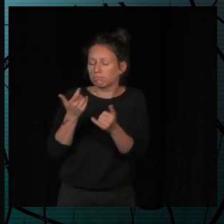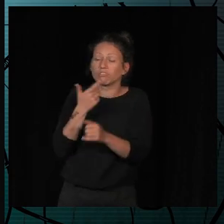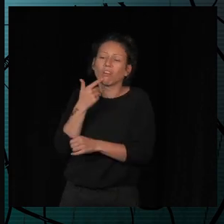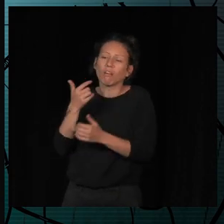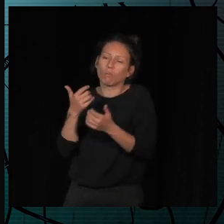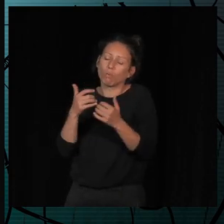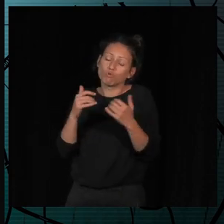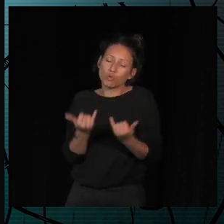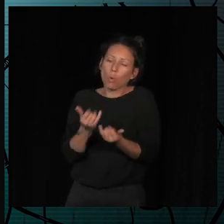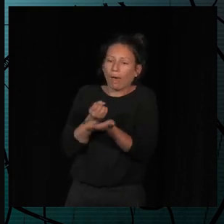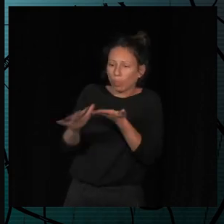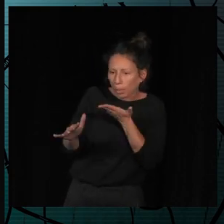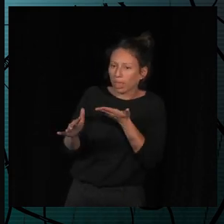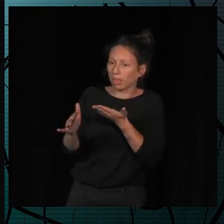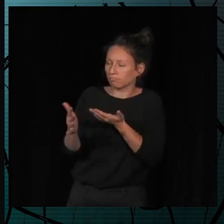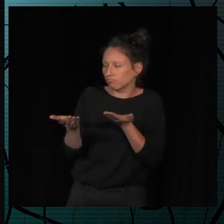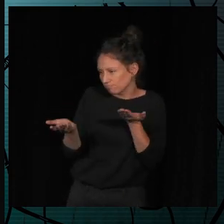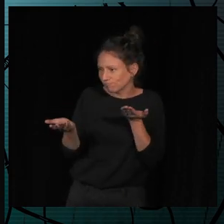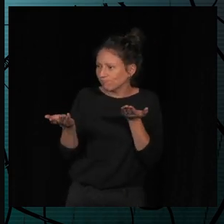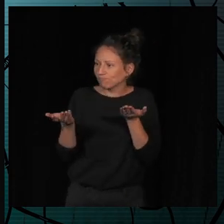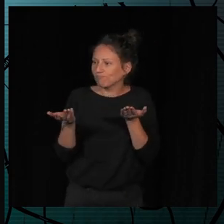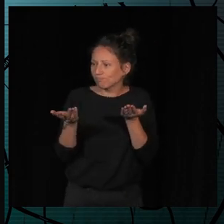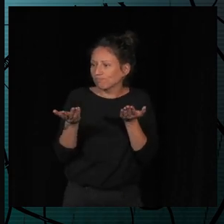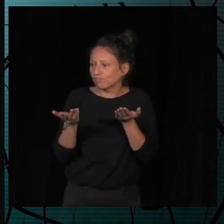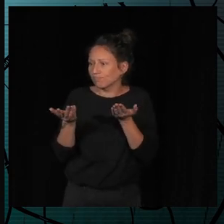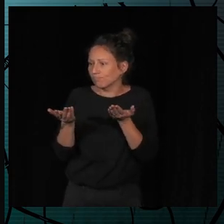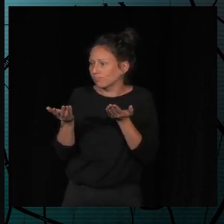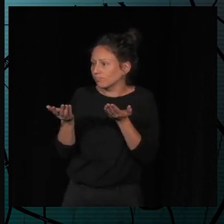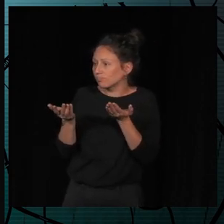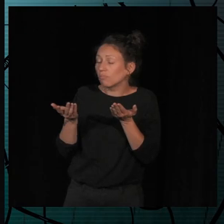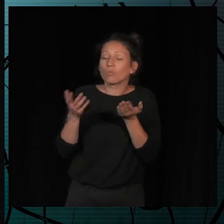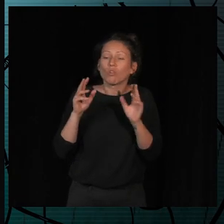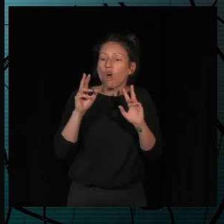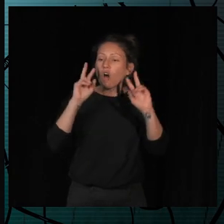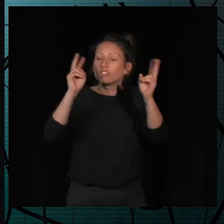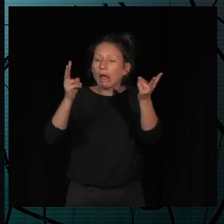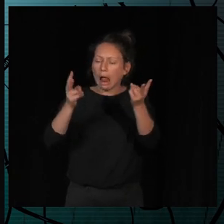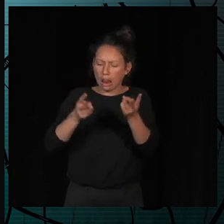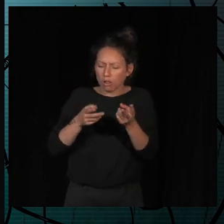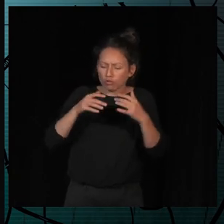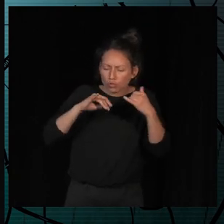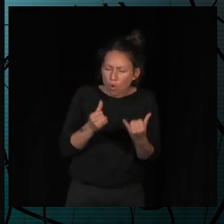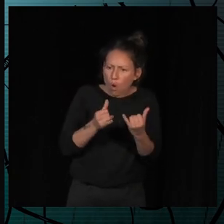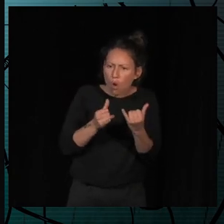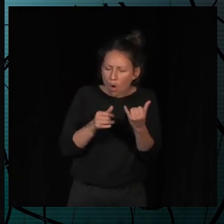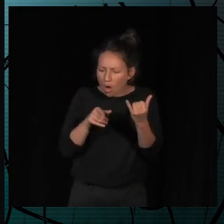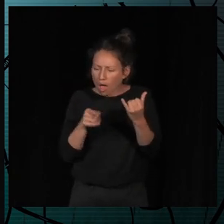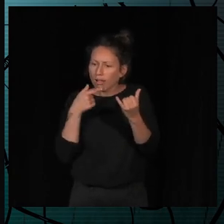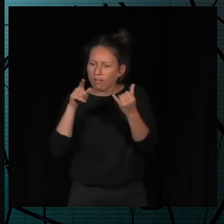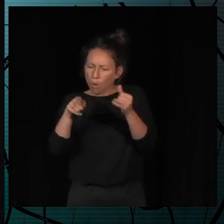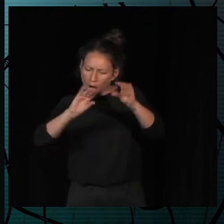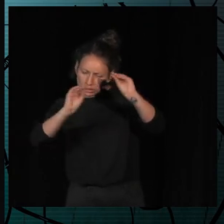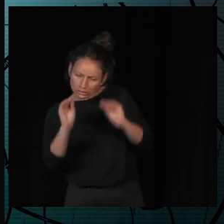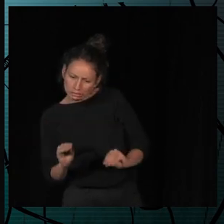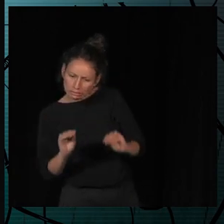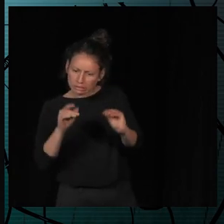joue un jeu Free to Play pour qu'il ait un un plus bel une plus belle apparence qu'il est un pas